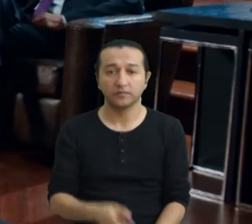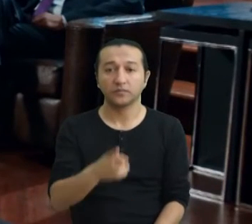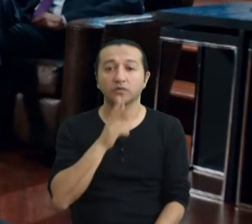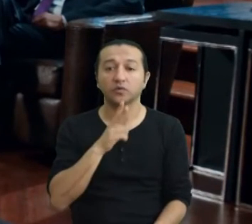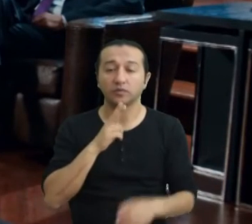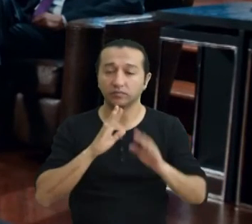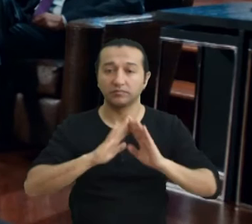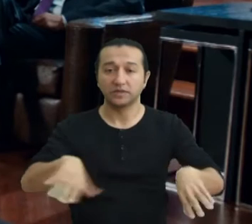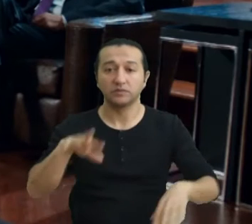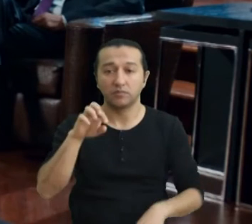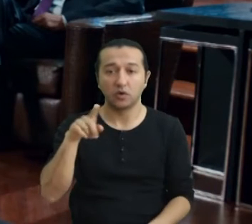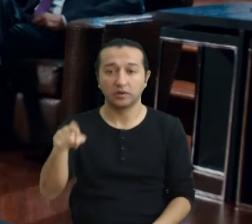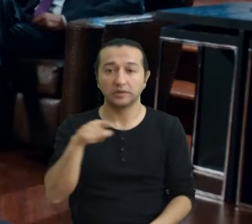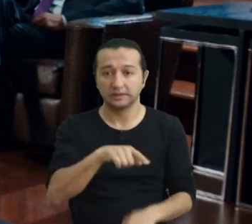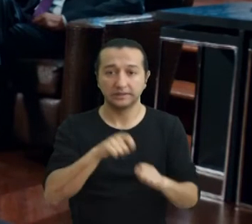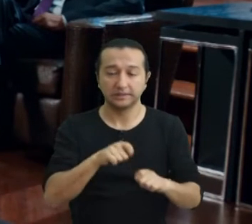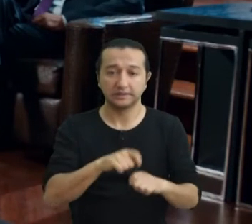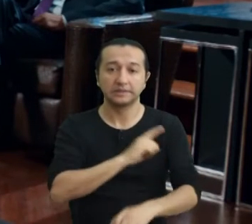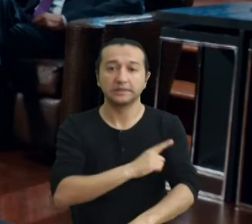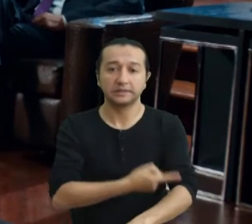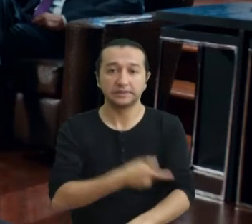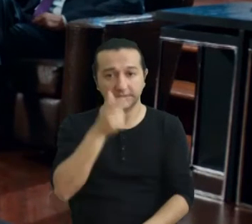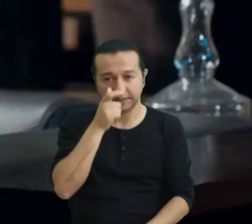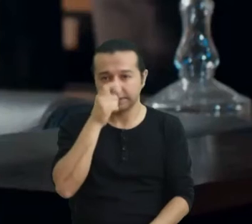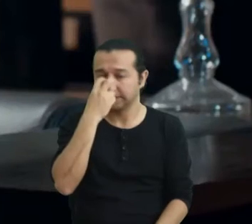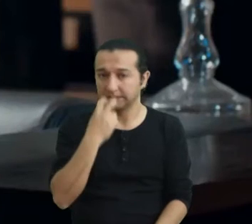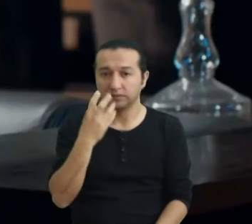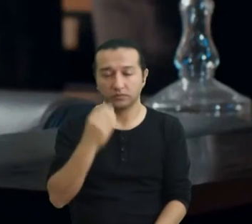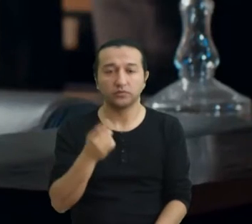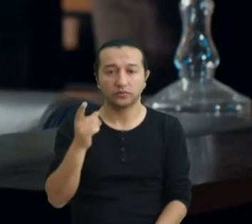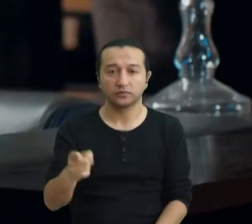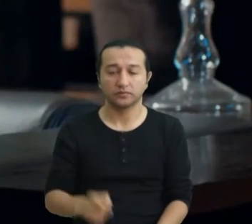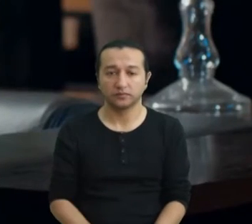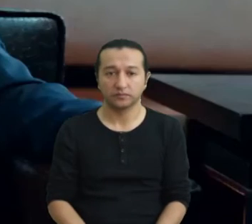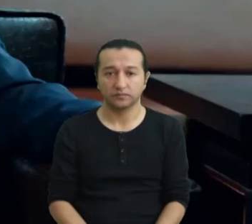Son baskın Polat'ı bu çapta bir tedbir almaya sevk etmiştir.